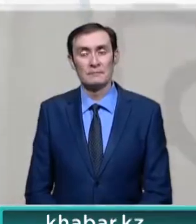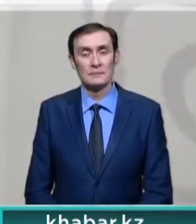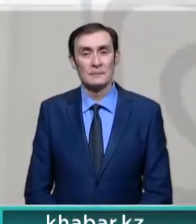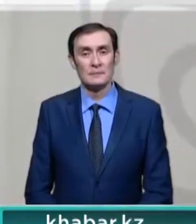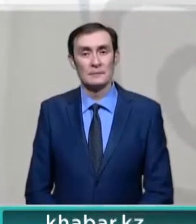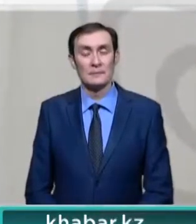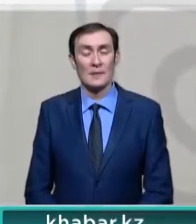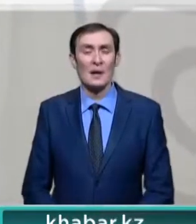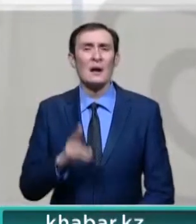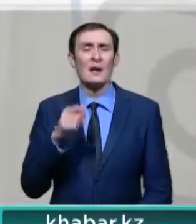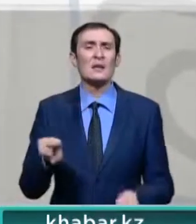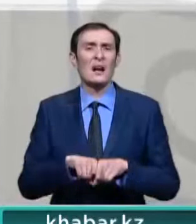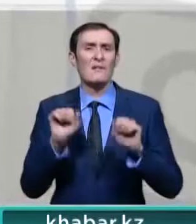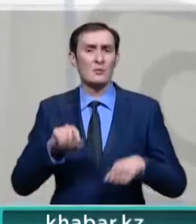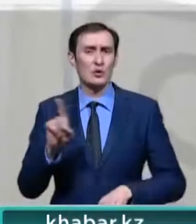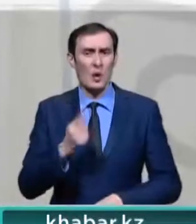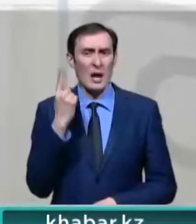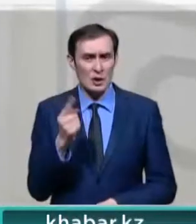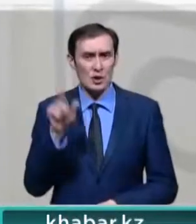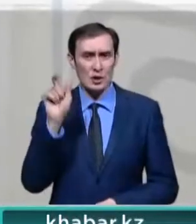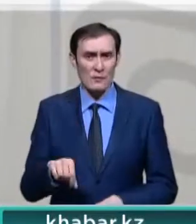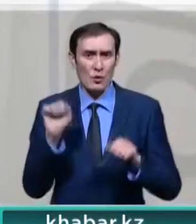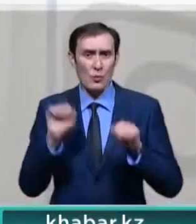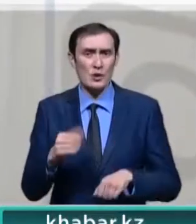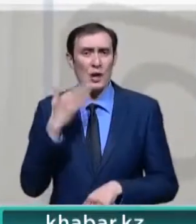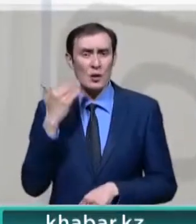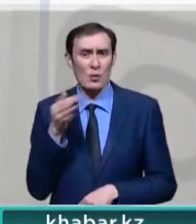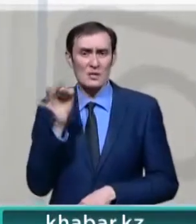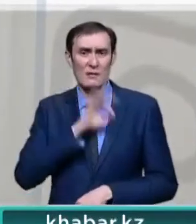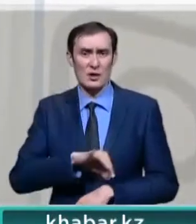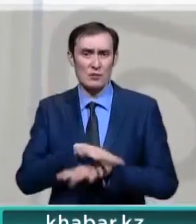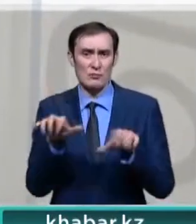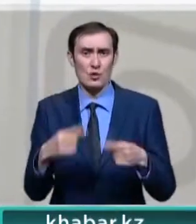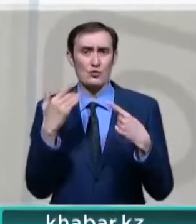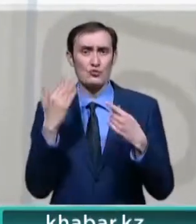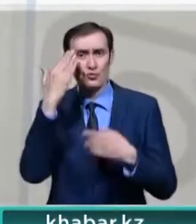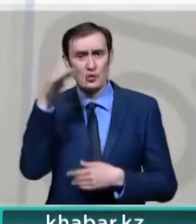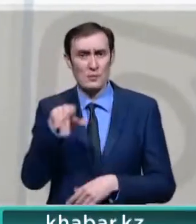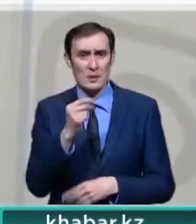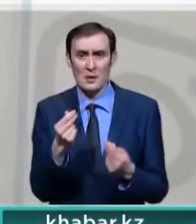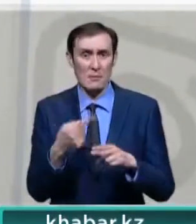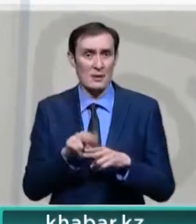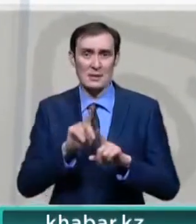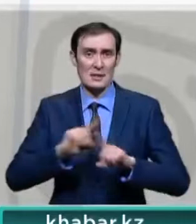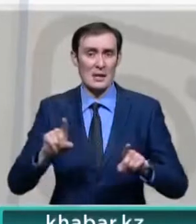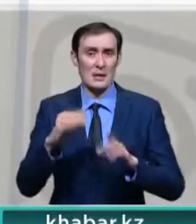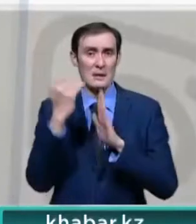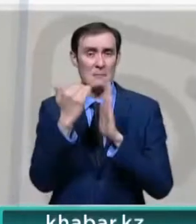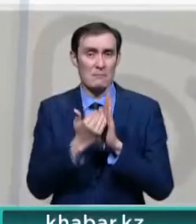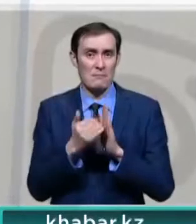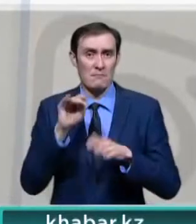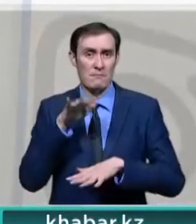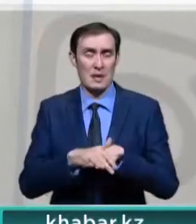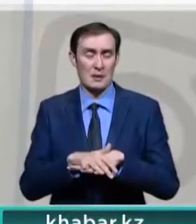как так возможно что один человек может легко завладеть чужими деньгами страны и провела в банке